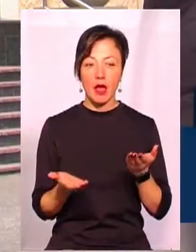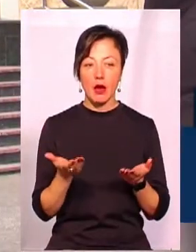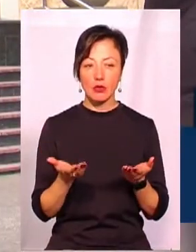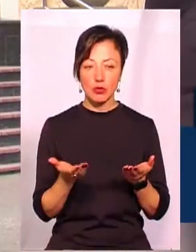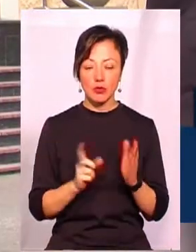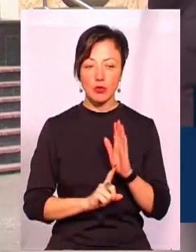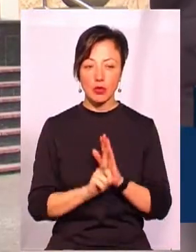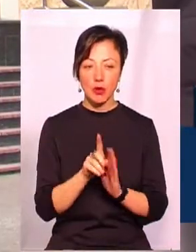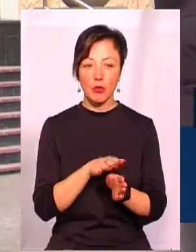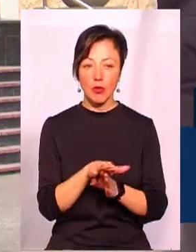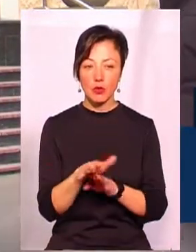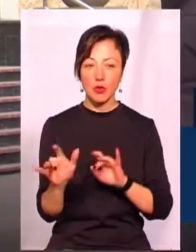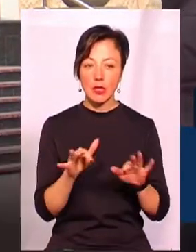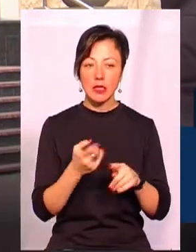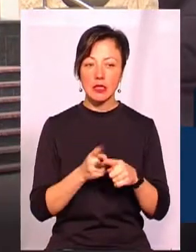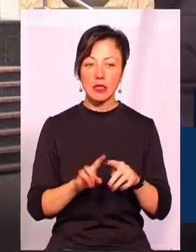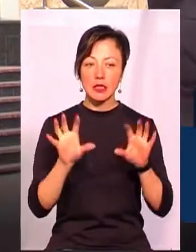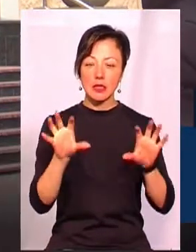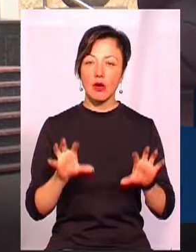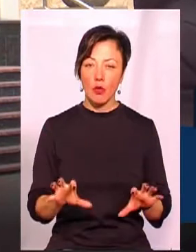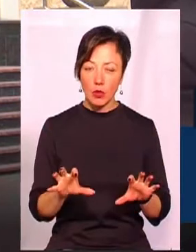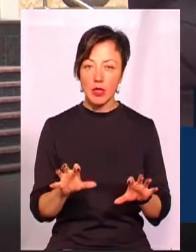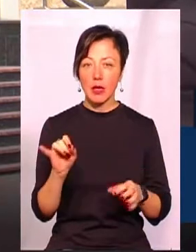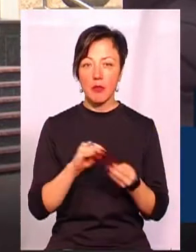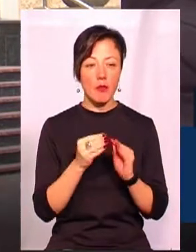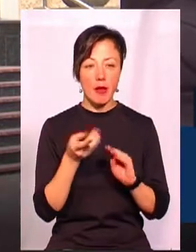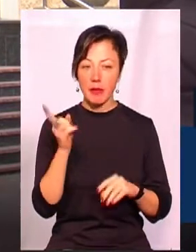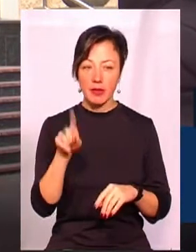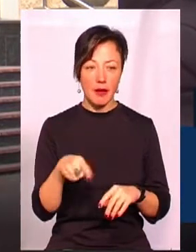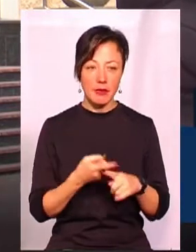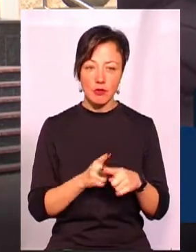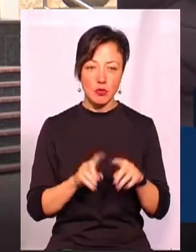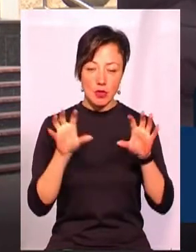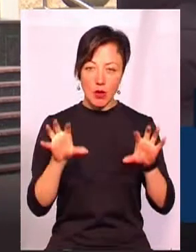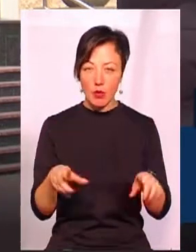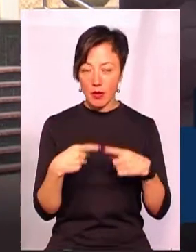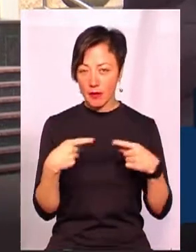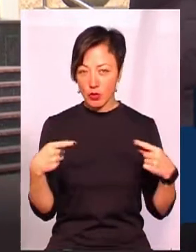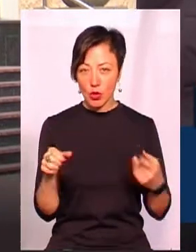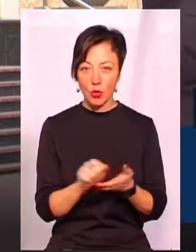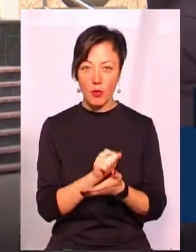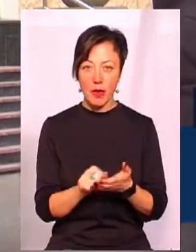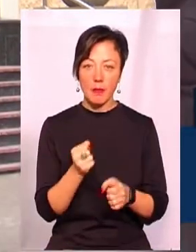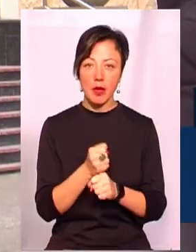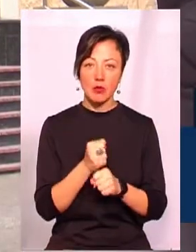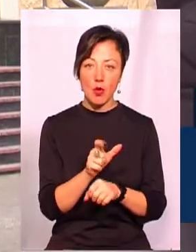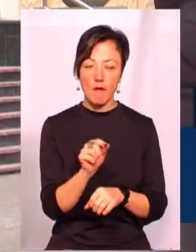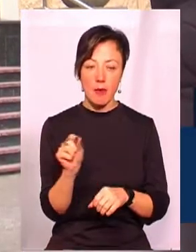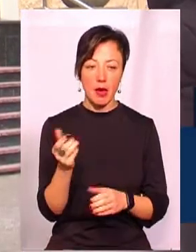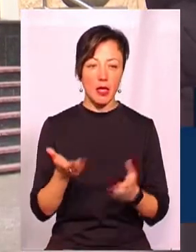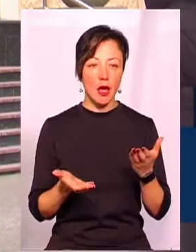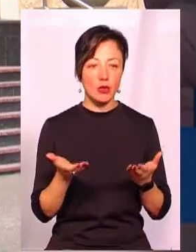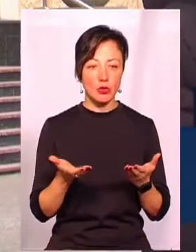повністю діяти цей закон, якщо повністю, і проблема навіть не лише в цьому закону, а в інших документах, які працюють в парі.